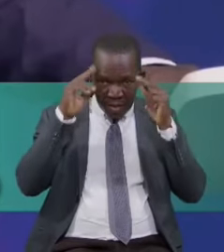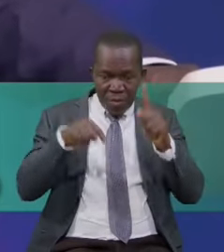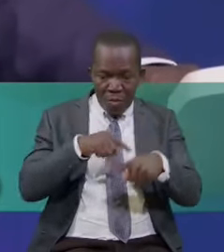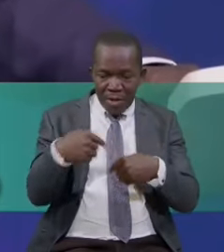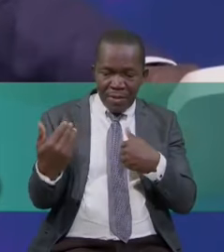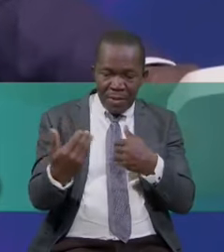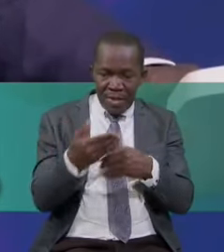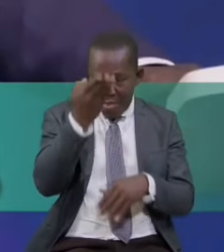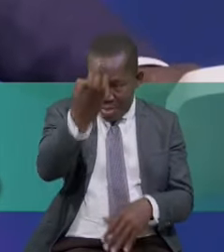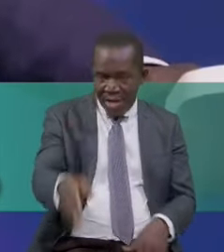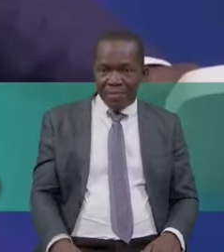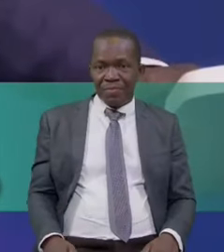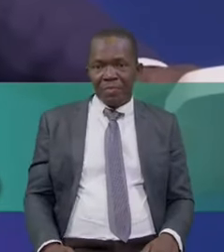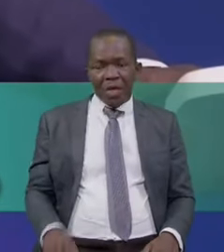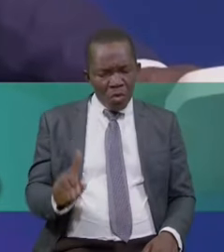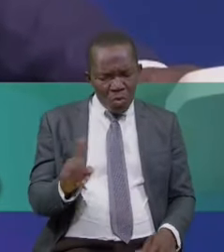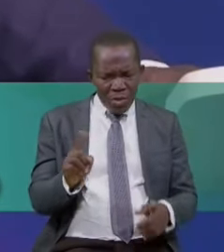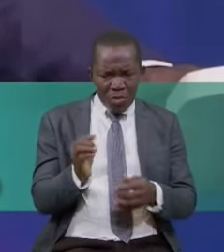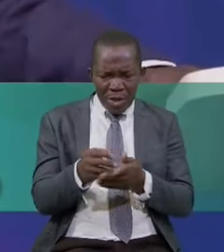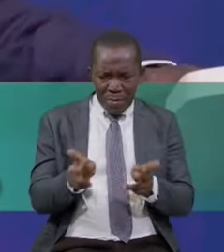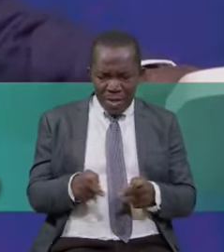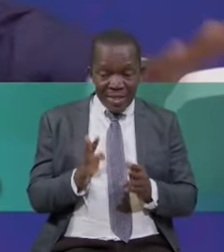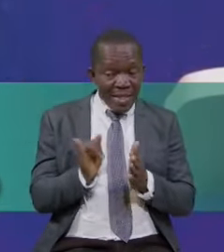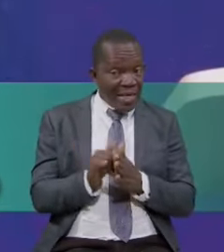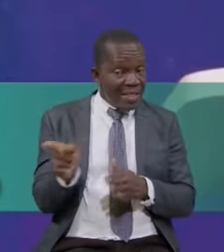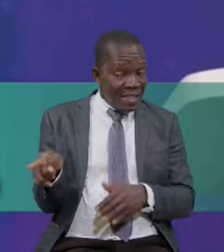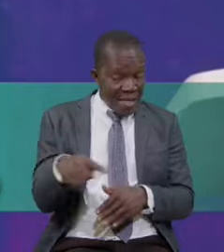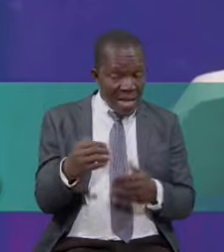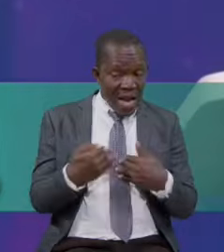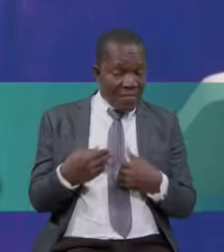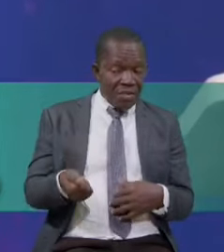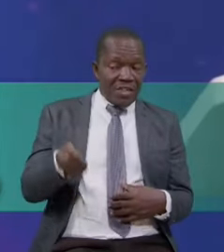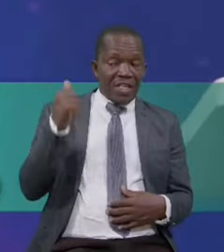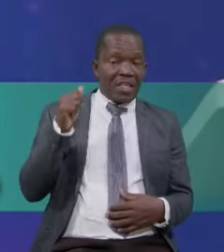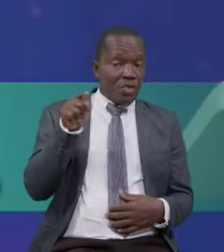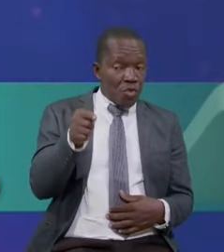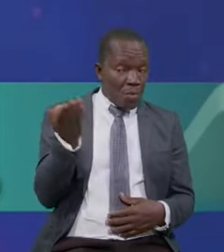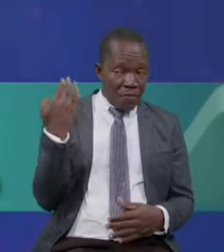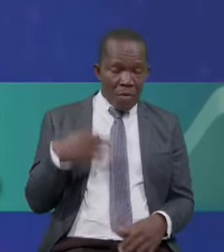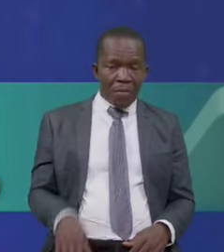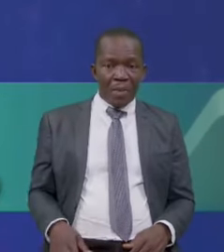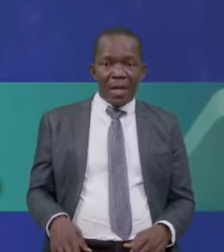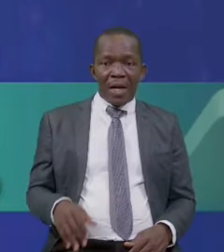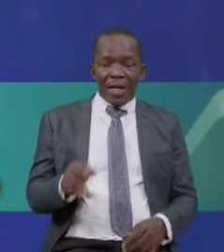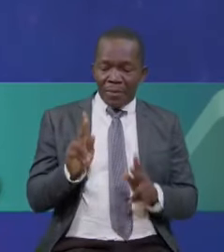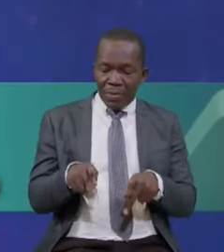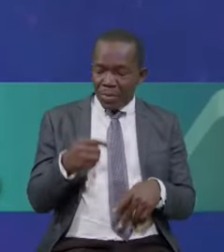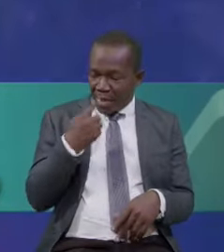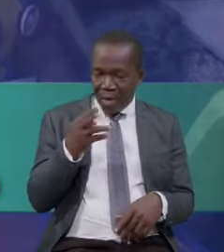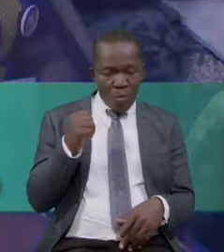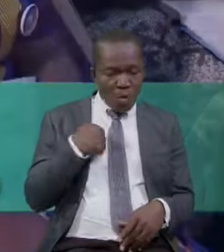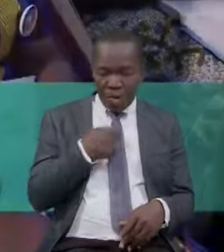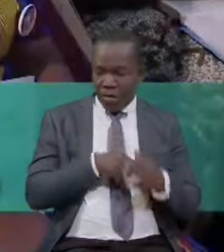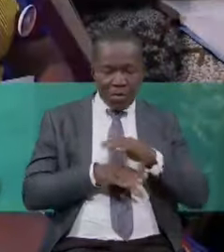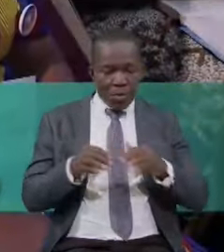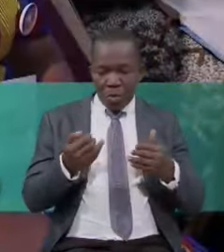on ne veut pas la prédication ici on ne veut pas la justice et le salut ici et le seur il retourne encore et tu retournes ça c'est